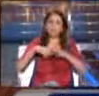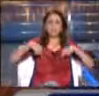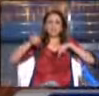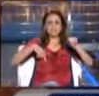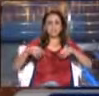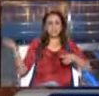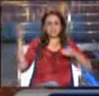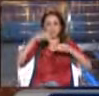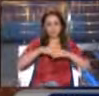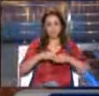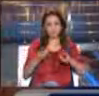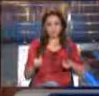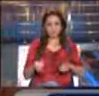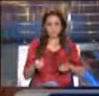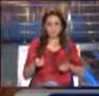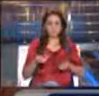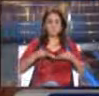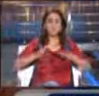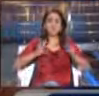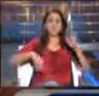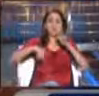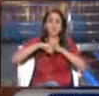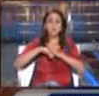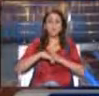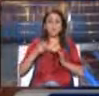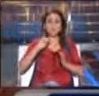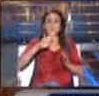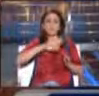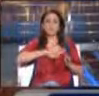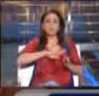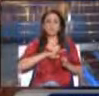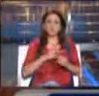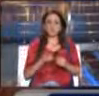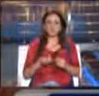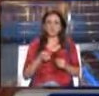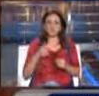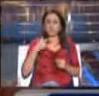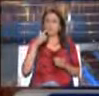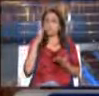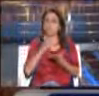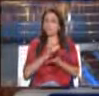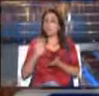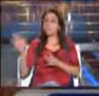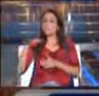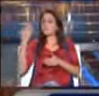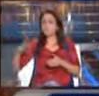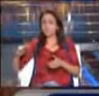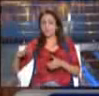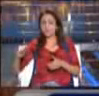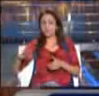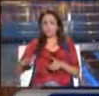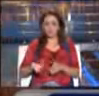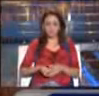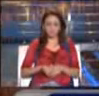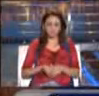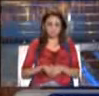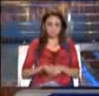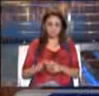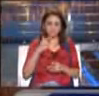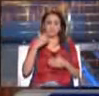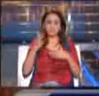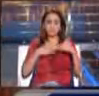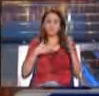كره القدم، ما زالوا بيستخدموا كره القدم لمصلحتهم برضه، بيتاجروا بقى بحقوق الشهداء والعوده للنشاط الى حقوق الشهداء. مال يا ابني مالك